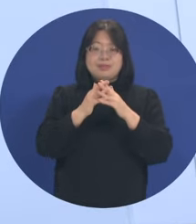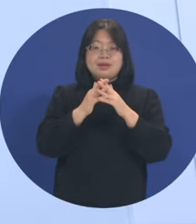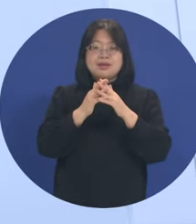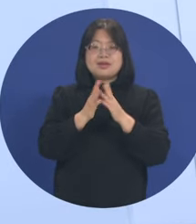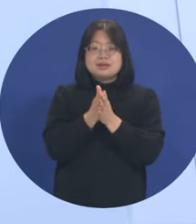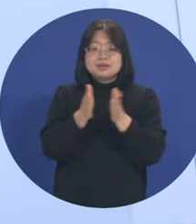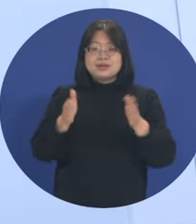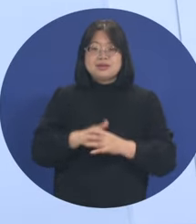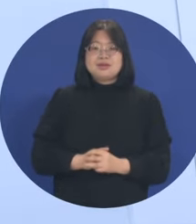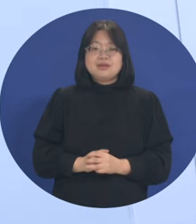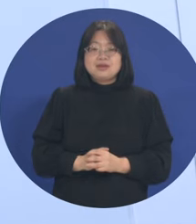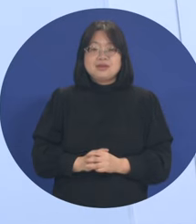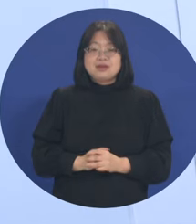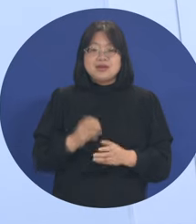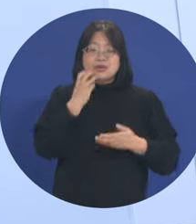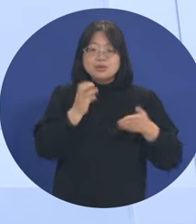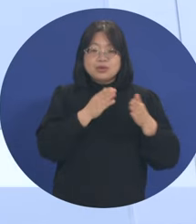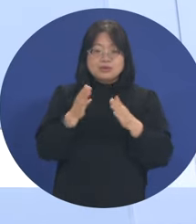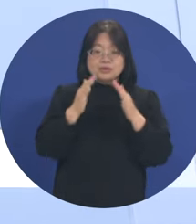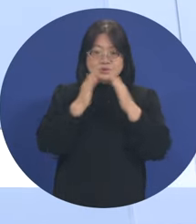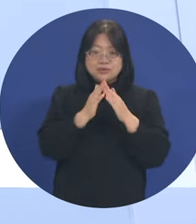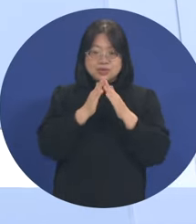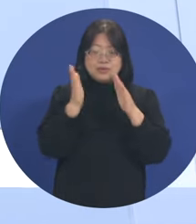는 공공개발정책을적극적으로추진해왔다.